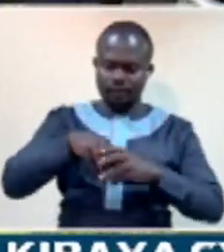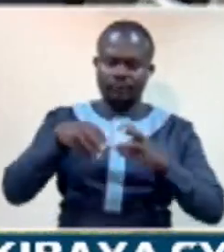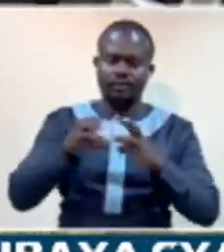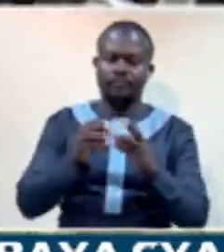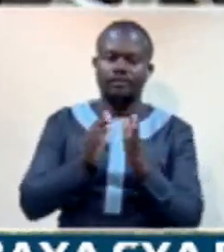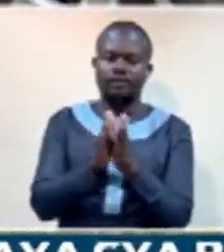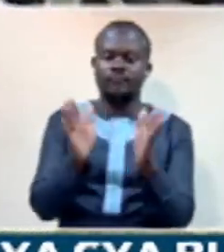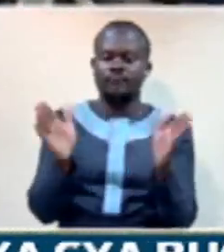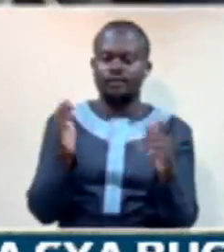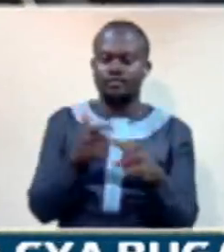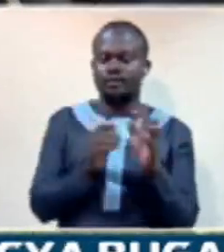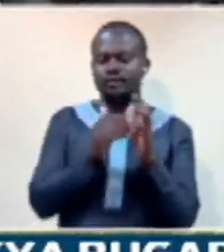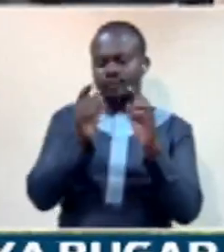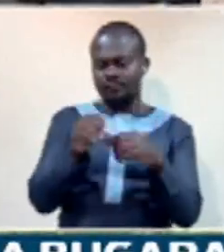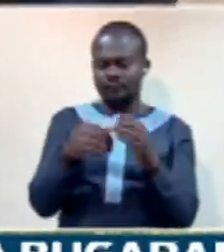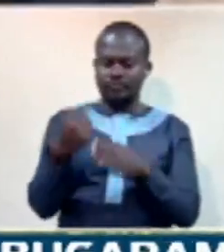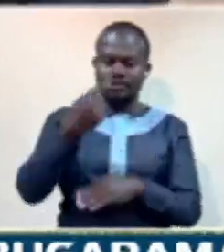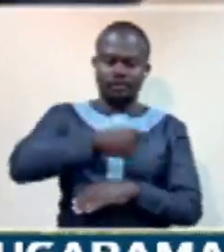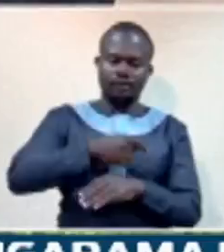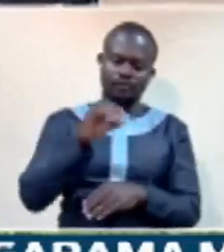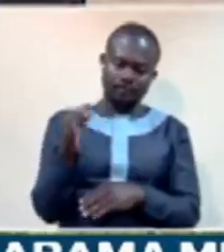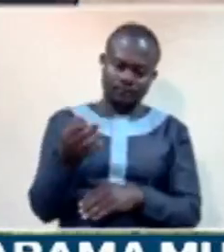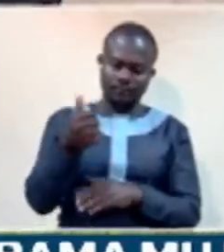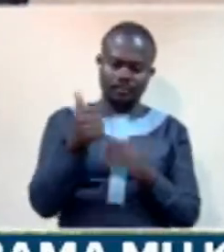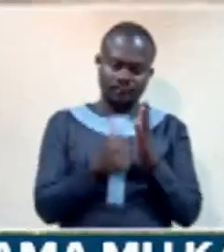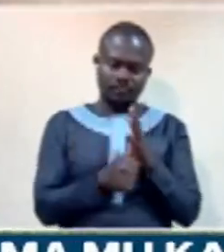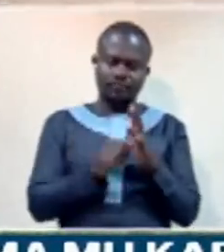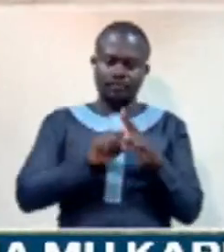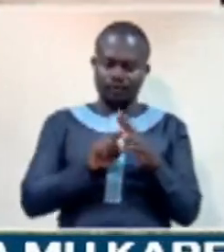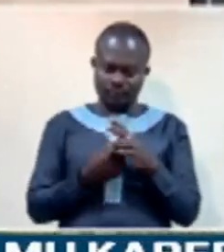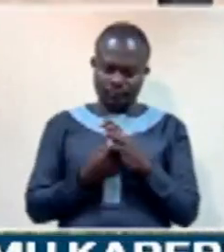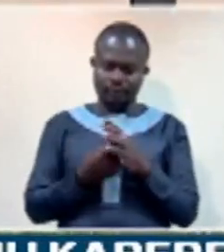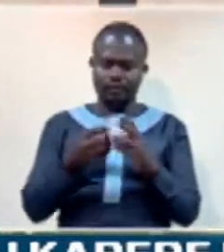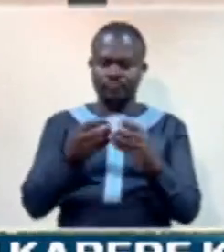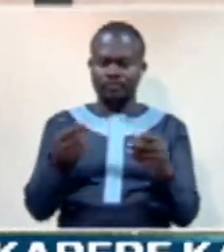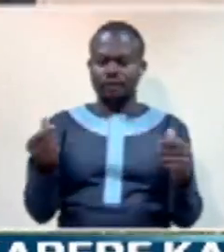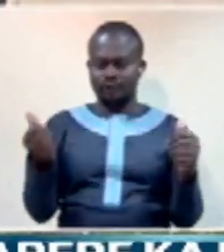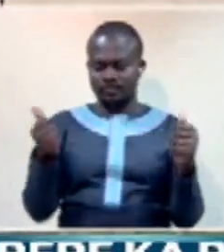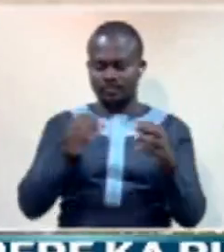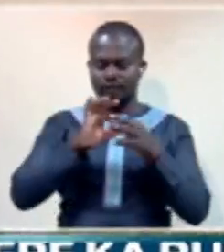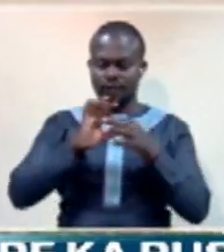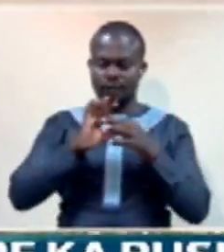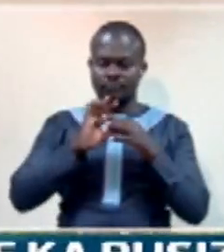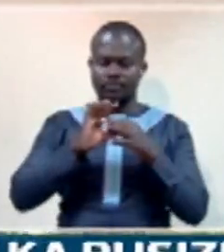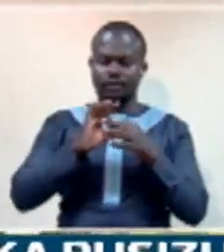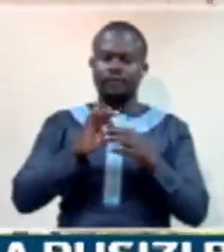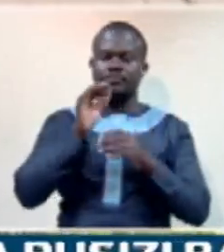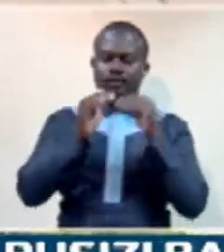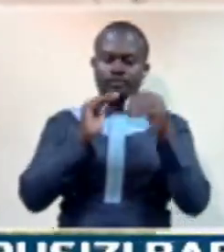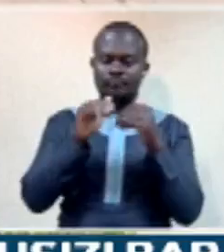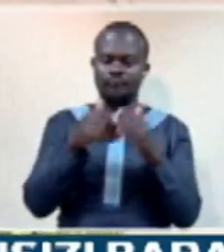bwa rusange. Ariko kugera kuri uyu munsi wa gatatu iki kibazo cyatangiye gutorerwa umuti ku bufatanye